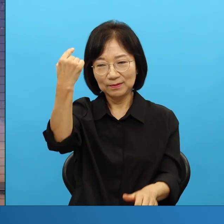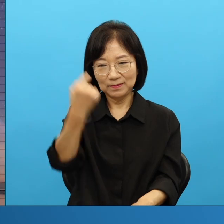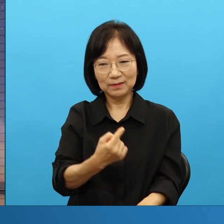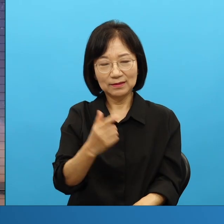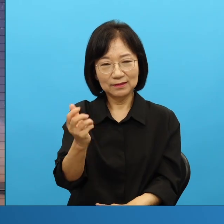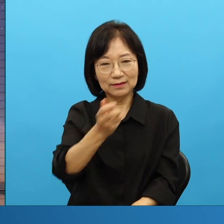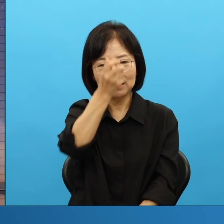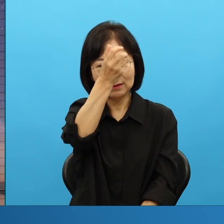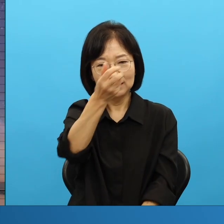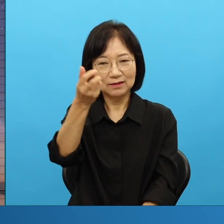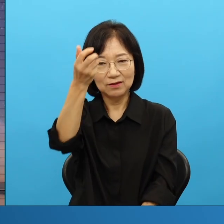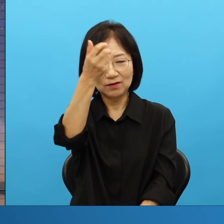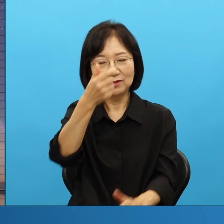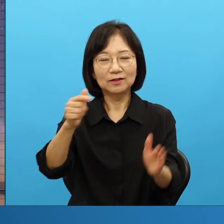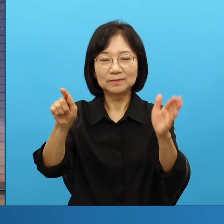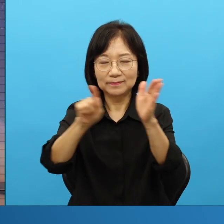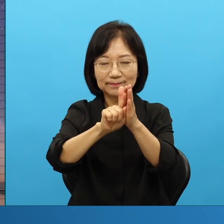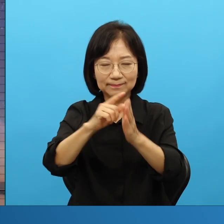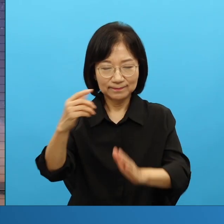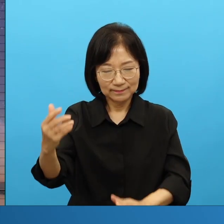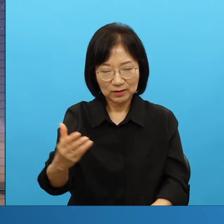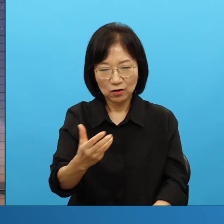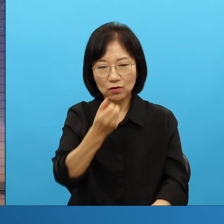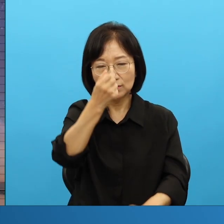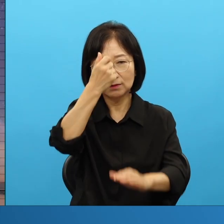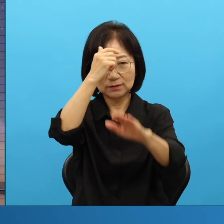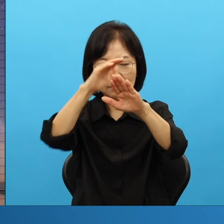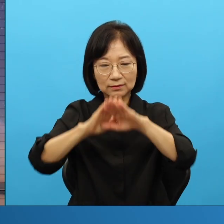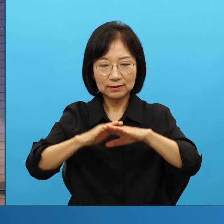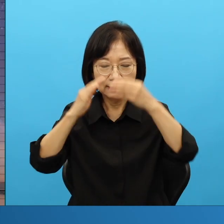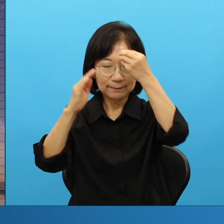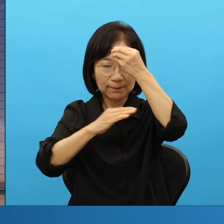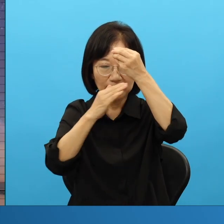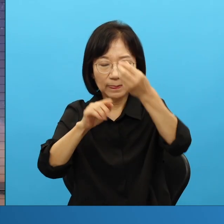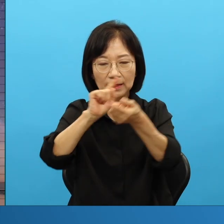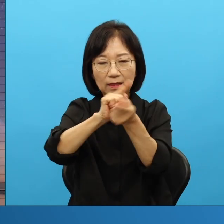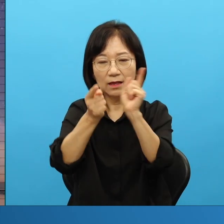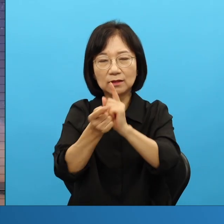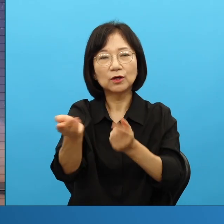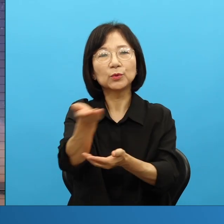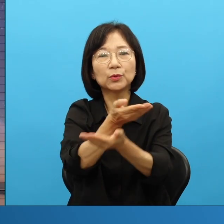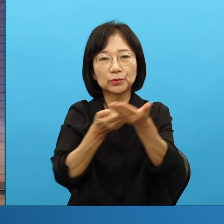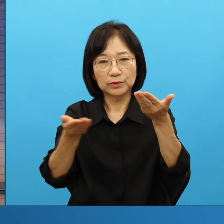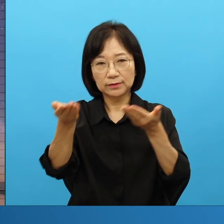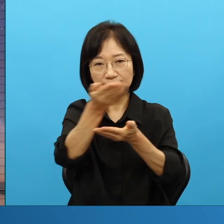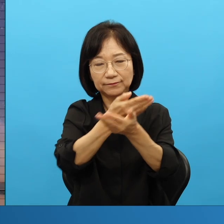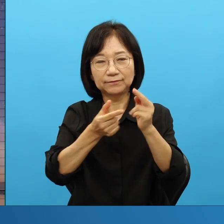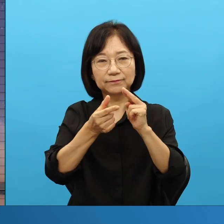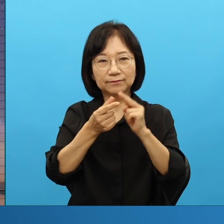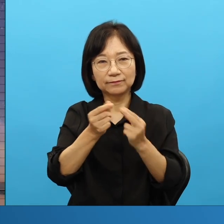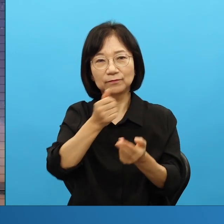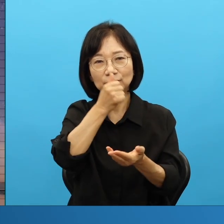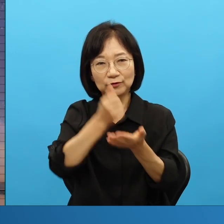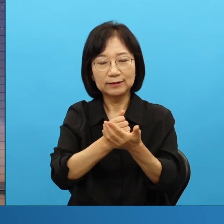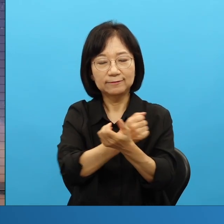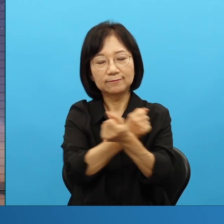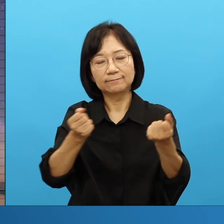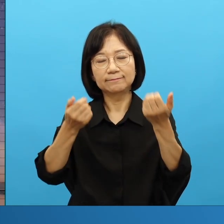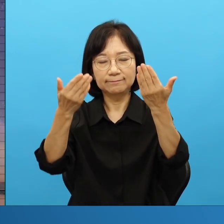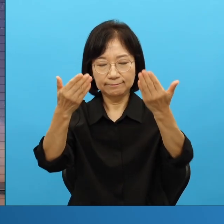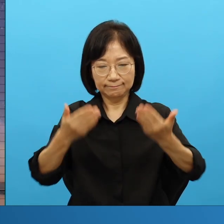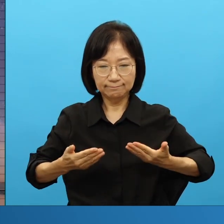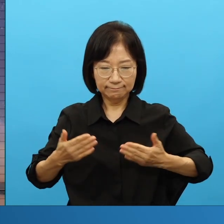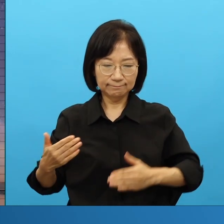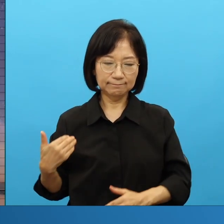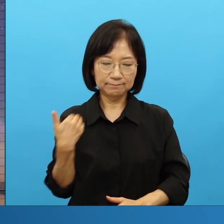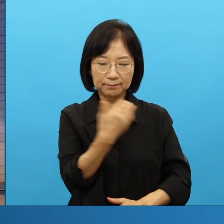심판하러 오시리라. 성령을 믿사오며 거룩한 공예와 성도가 서로 교통하는 것과 죄를